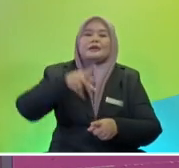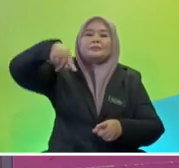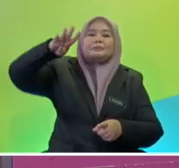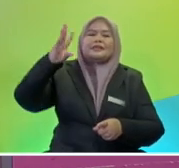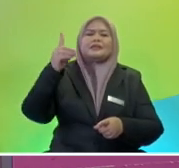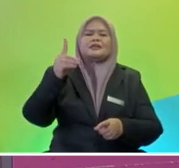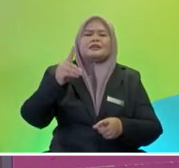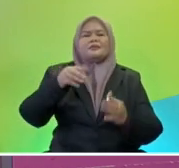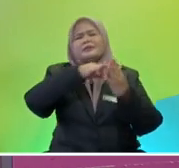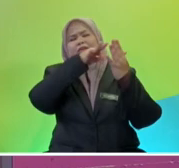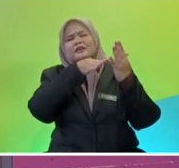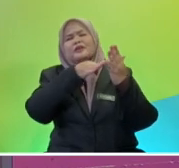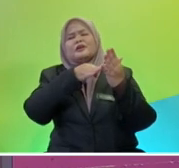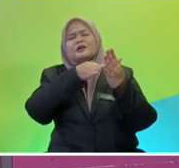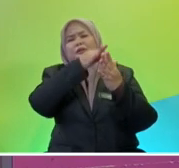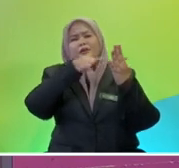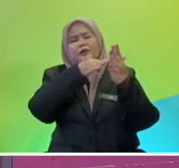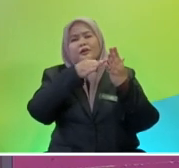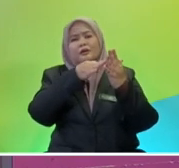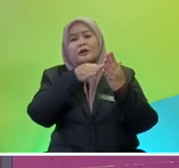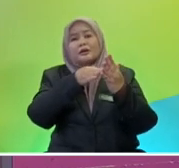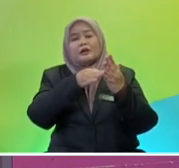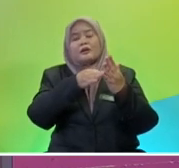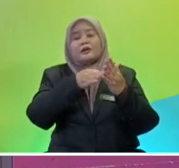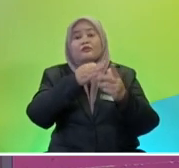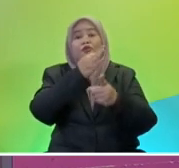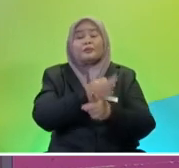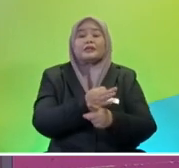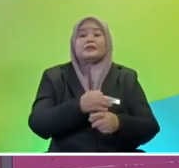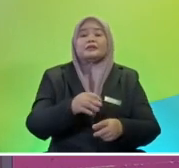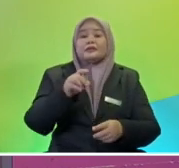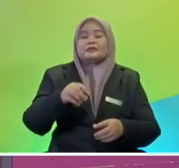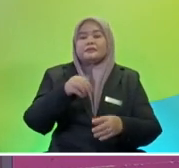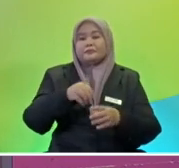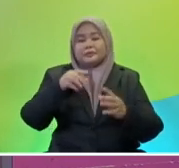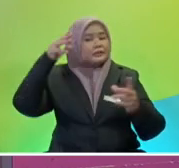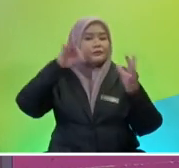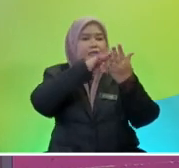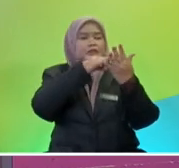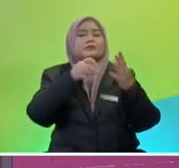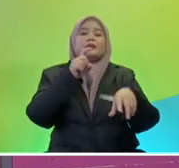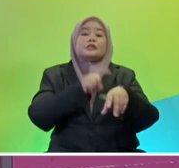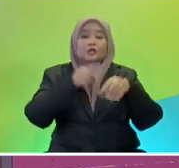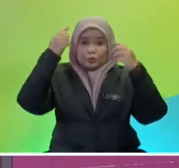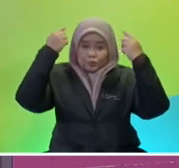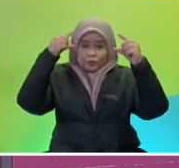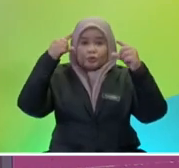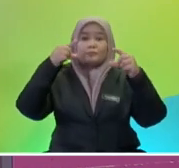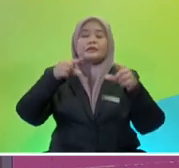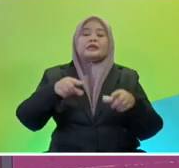pencak Siran formatif yaitu pencak silat yang dilaksanakan semua guru itu melaksanakan